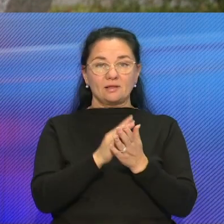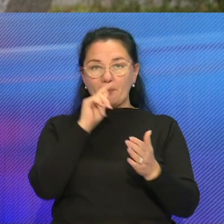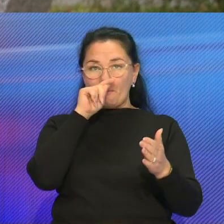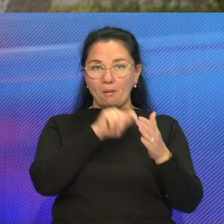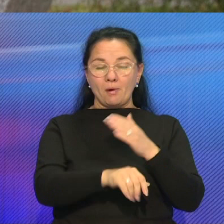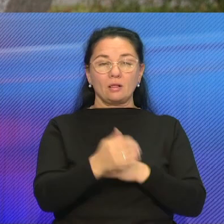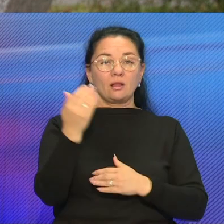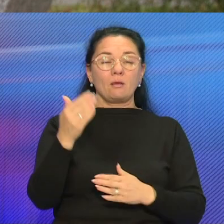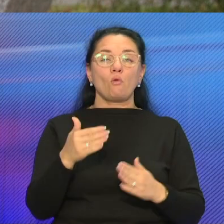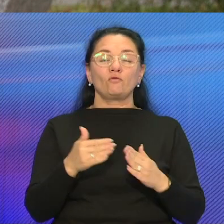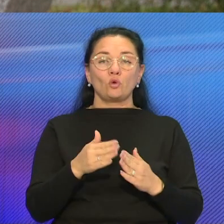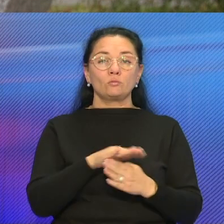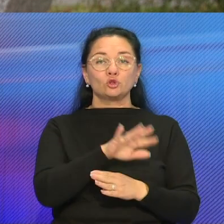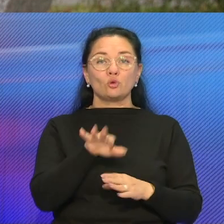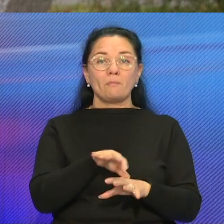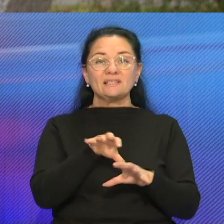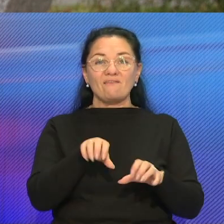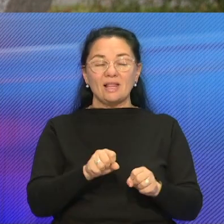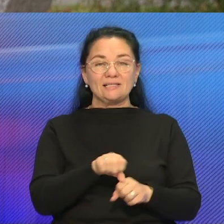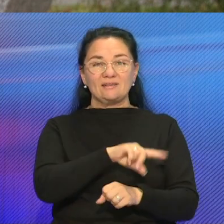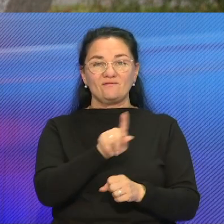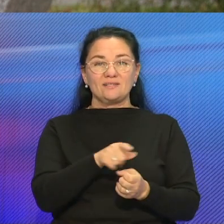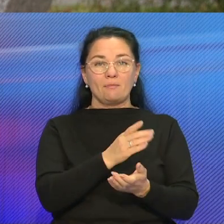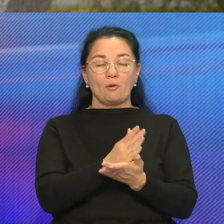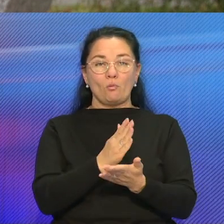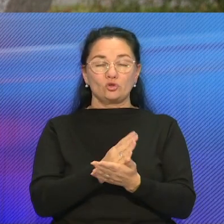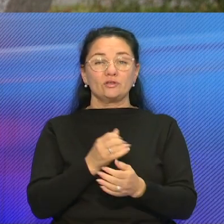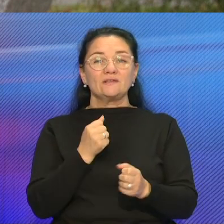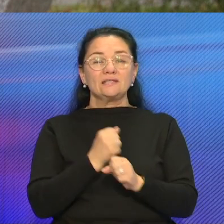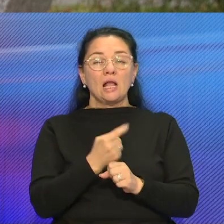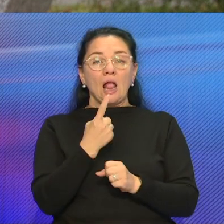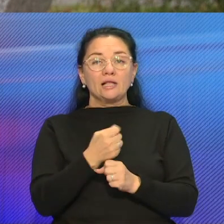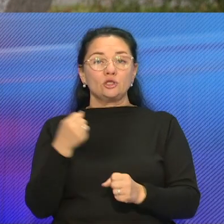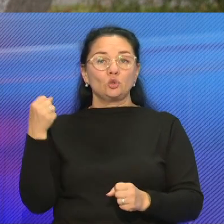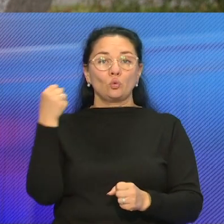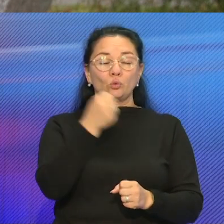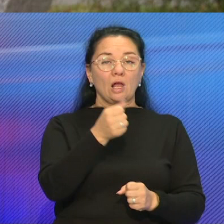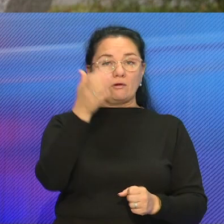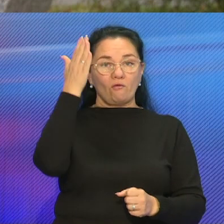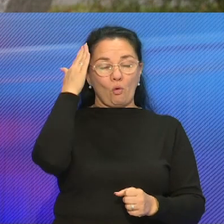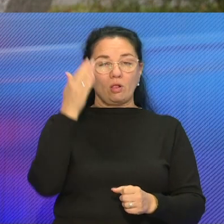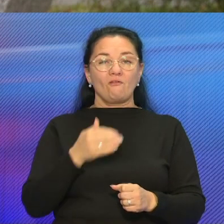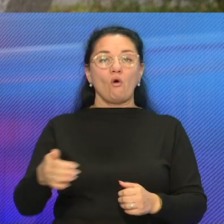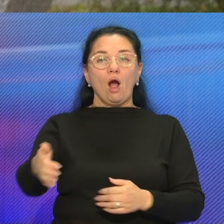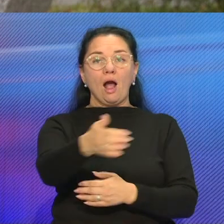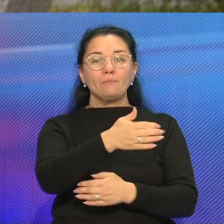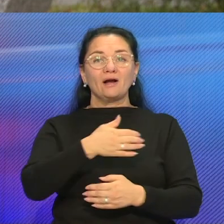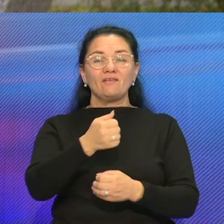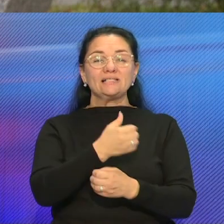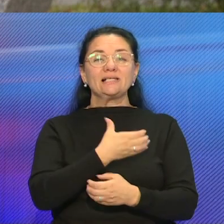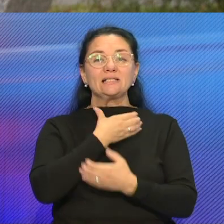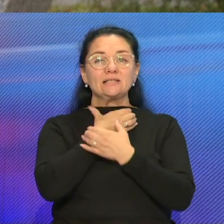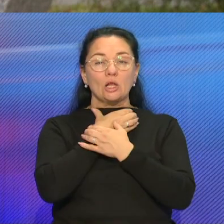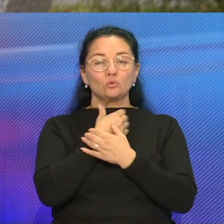этого с целью завладения имуществом потерпевшего нанес ему один удар рукой в область головы, обхватил и сдавил руками шею и